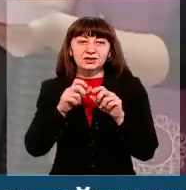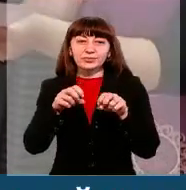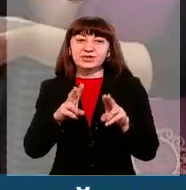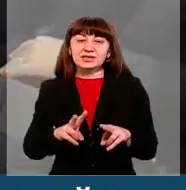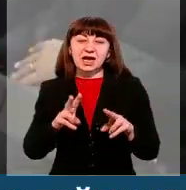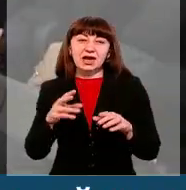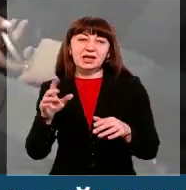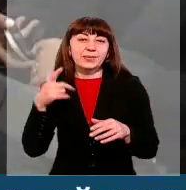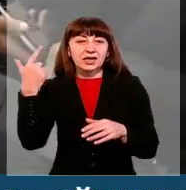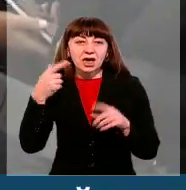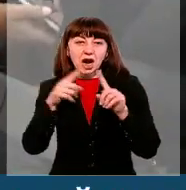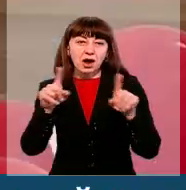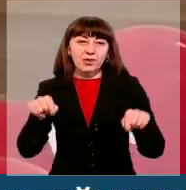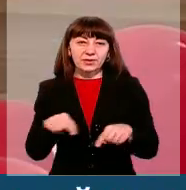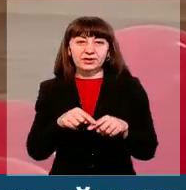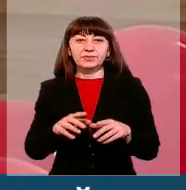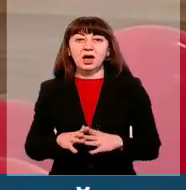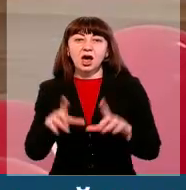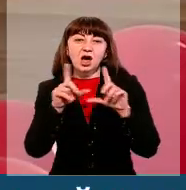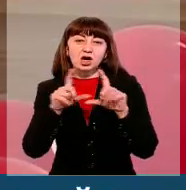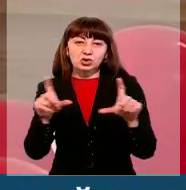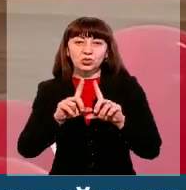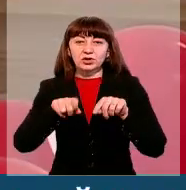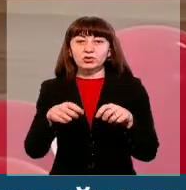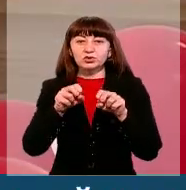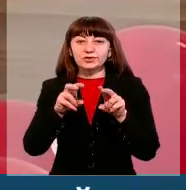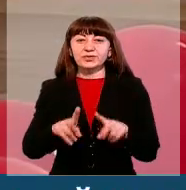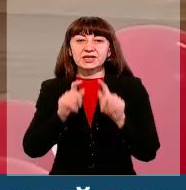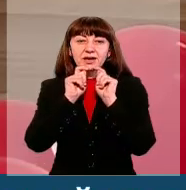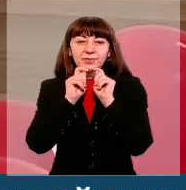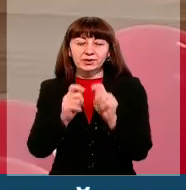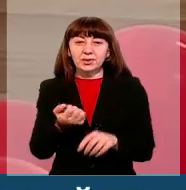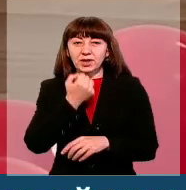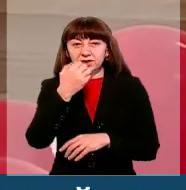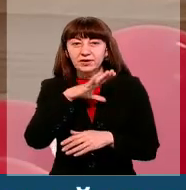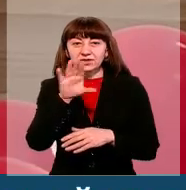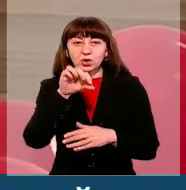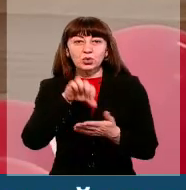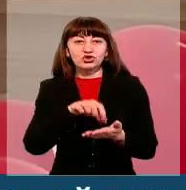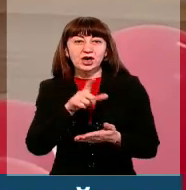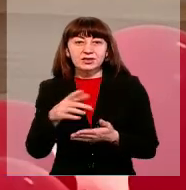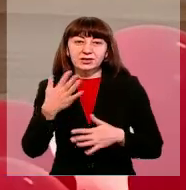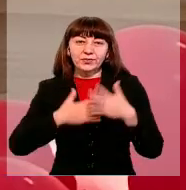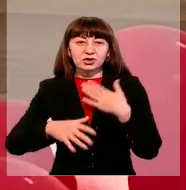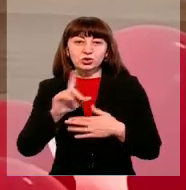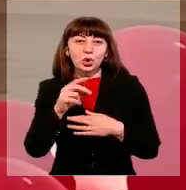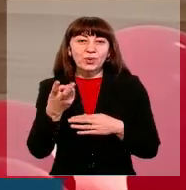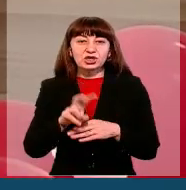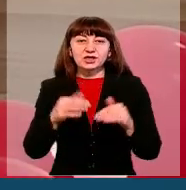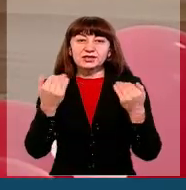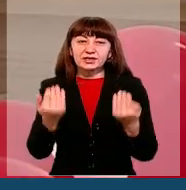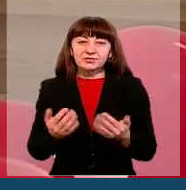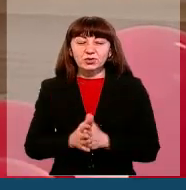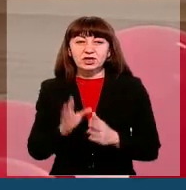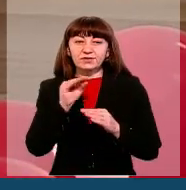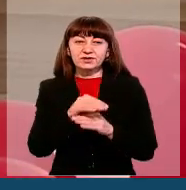да арнайы сыйлық табысталды. Я благодарю вас, что вы приняли участие. Барлық қатысушыларға алғысымыз шексіз.